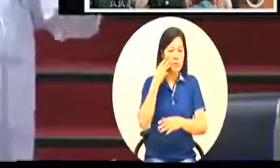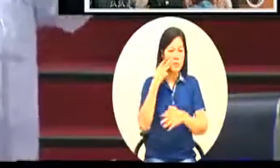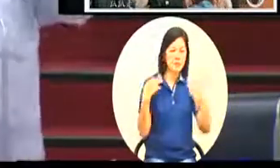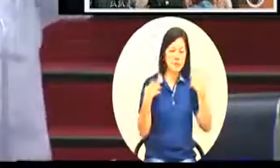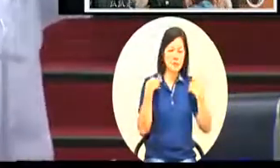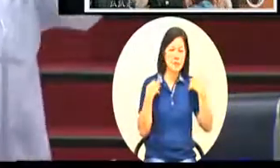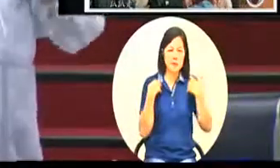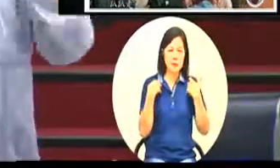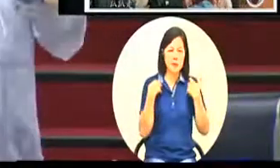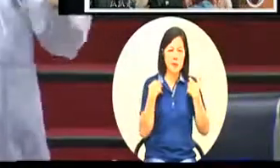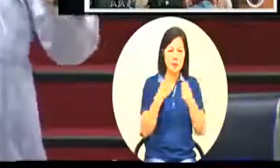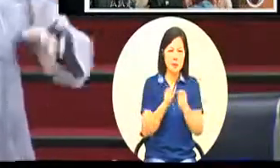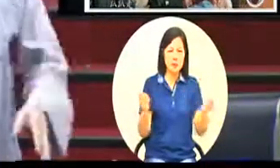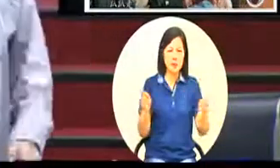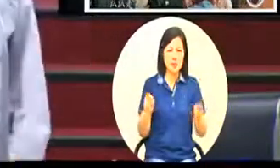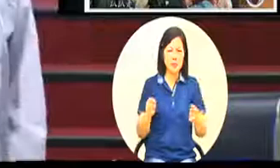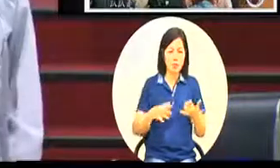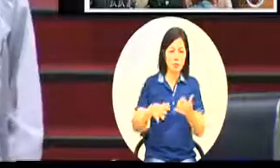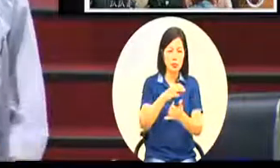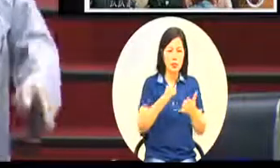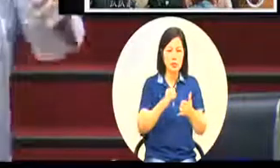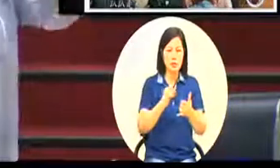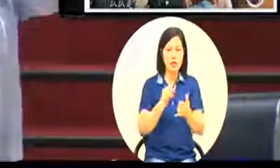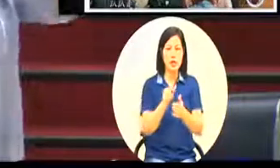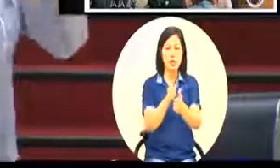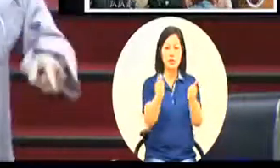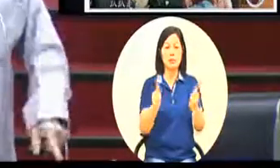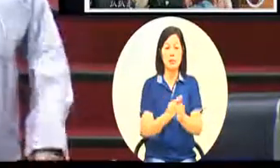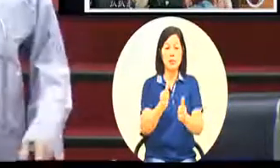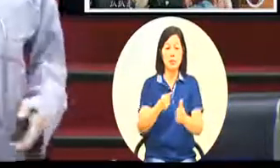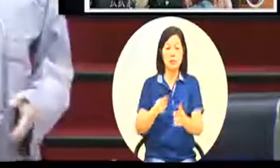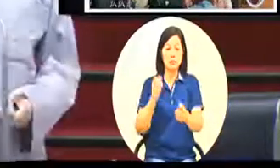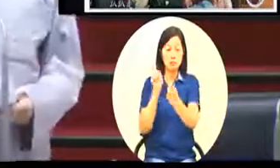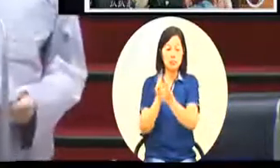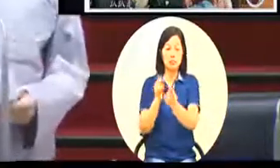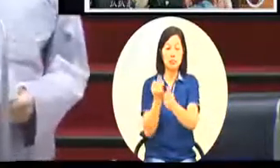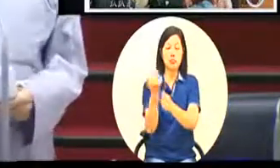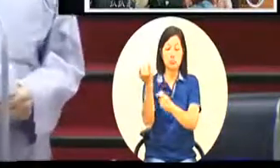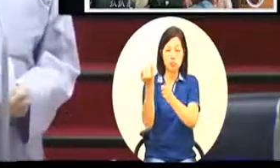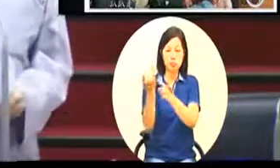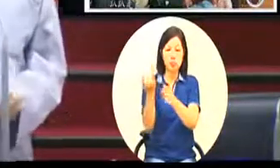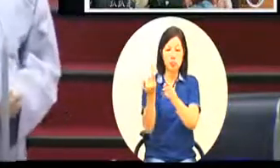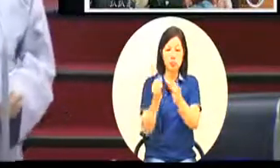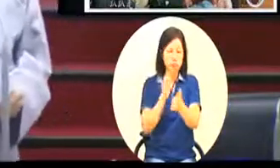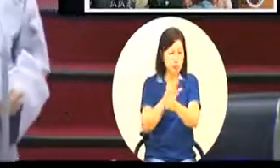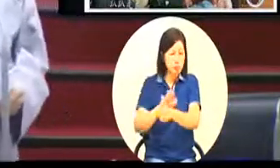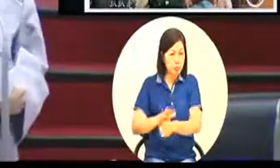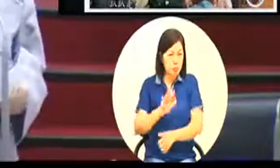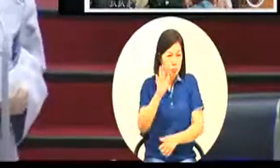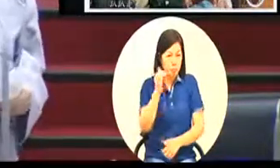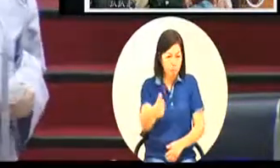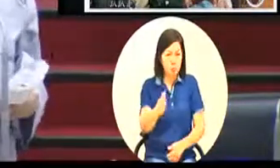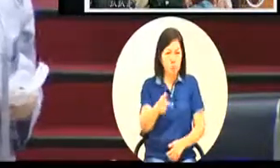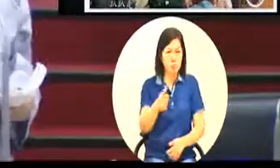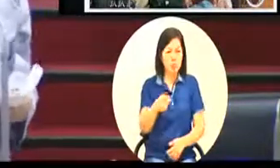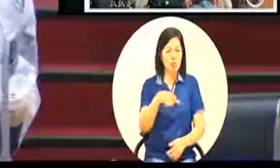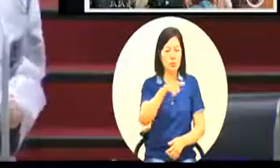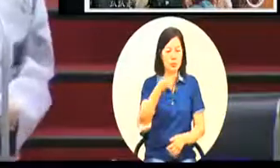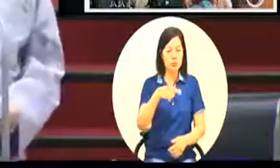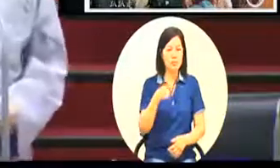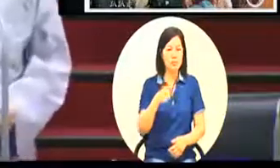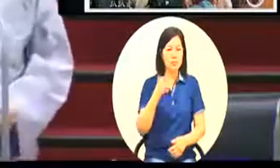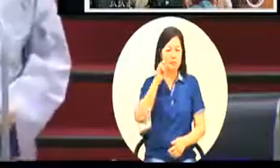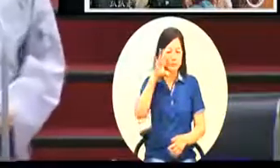湾的红衫老人对骂安尼吼，这会使就二四号山节啦。结果，局子